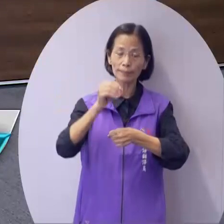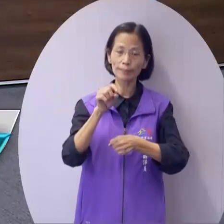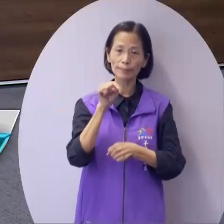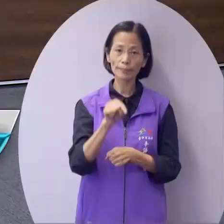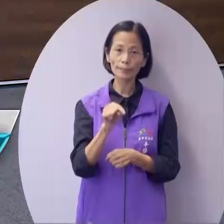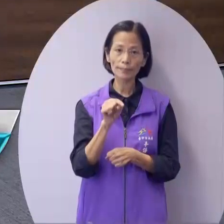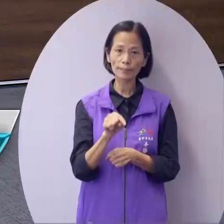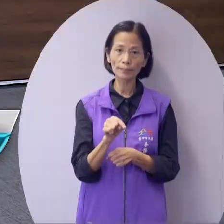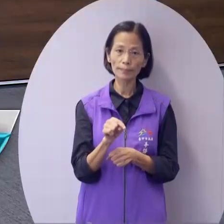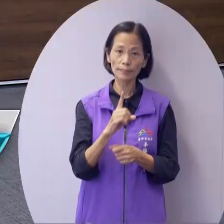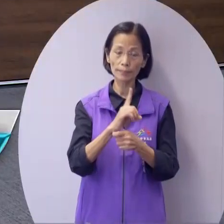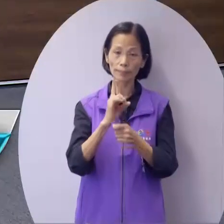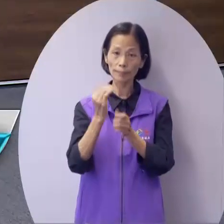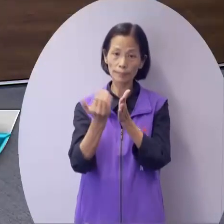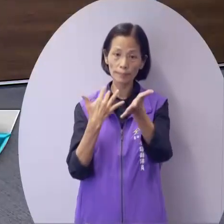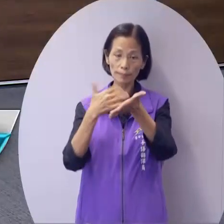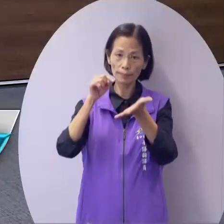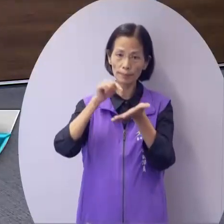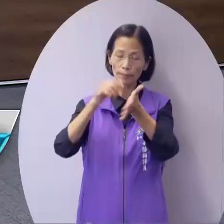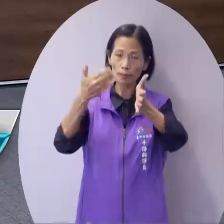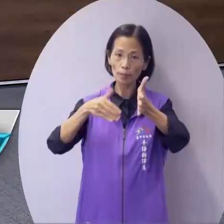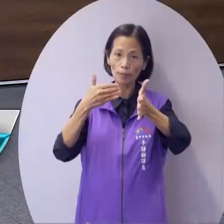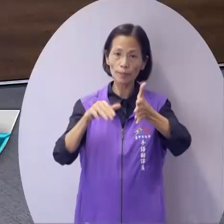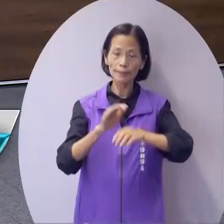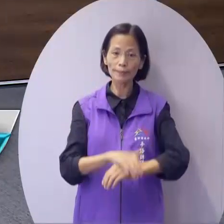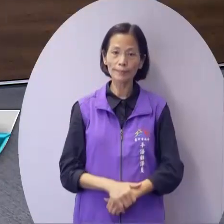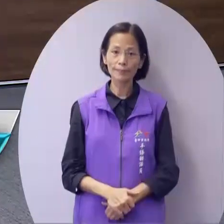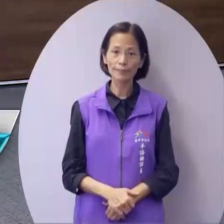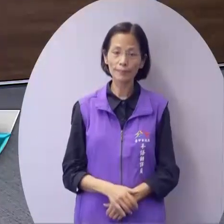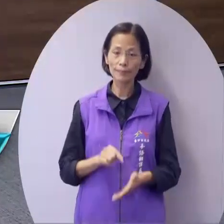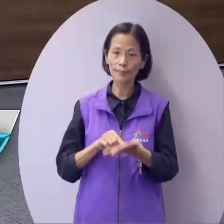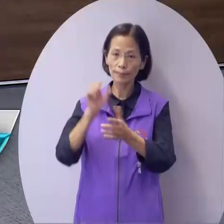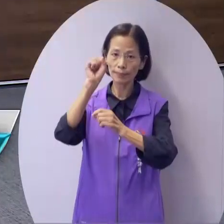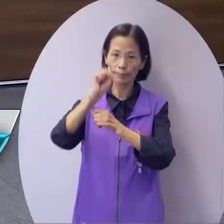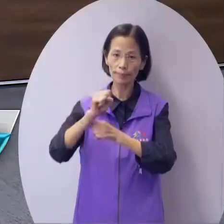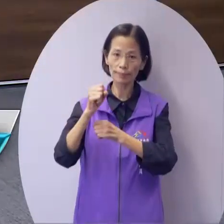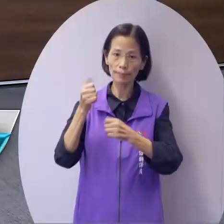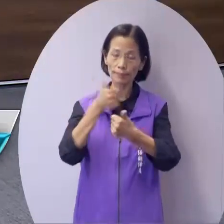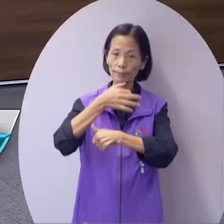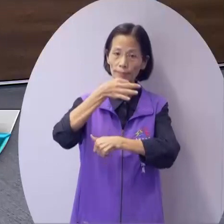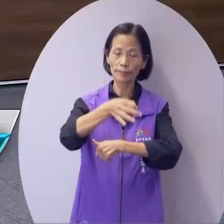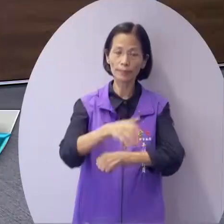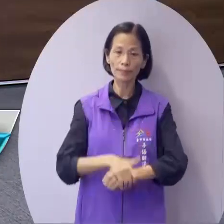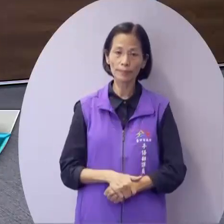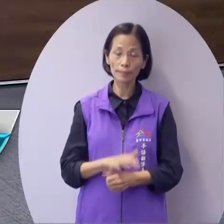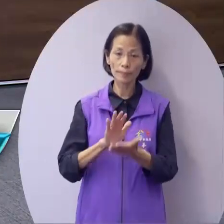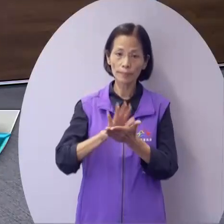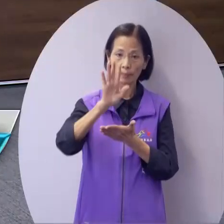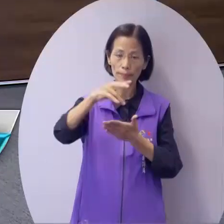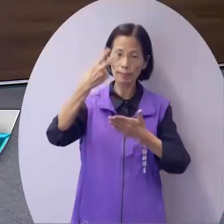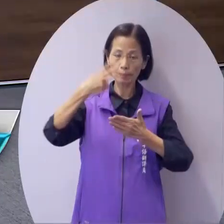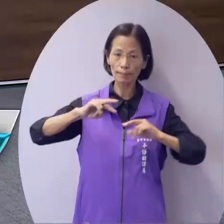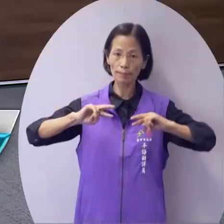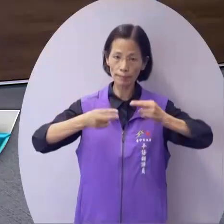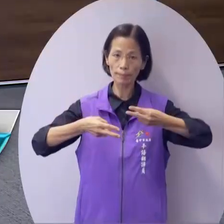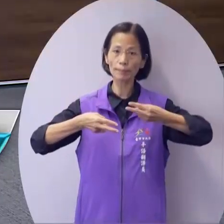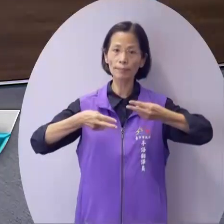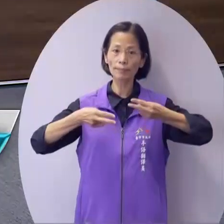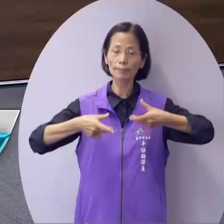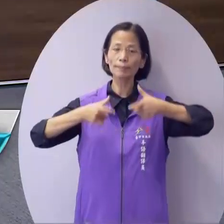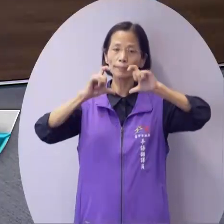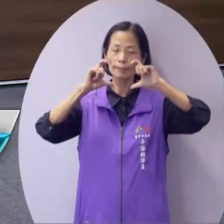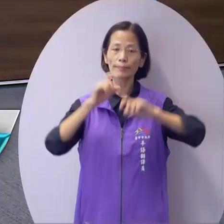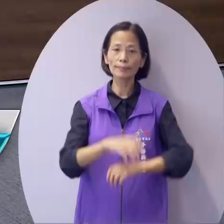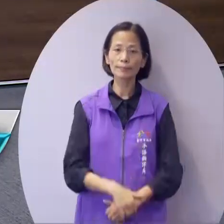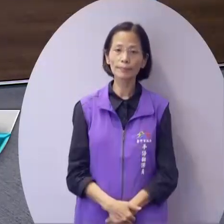为未及纳入110年预算，那因应业务需要，你请同意先行垫付，待后续的法定程序完成后再办理账务